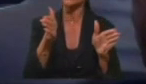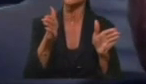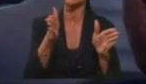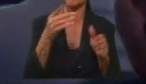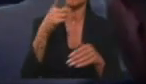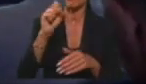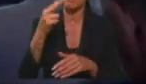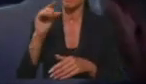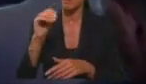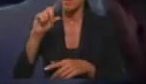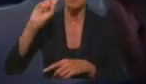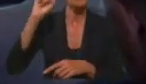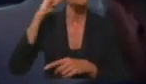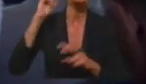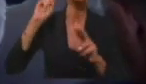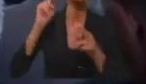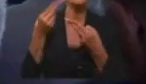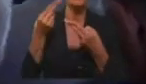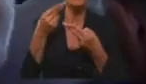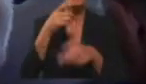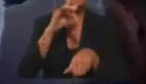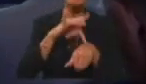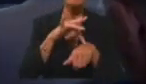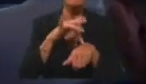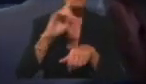gdzie otworzono dane, tak? To są dane głównie